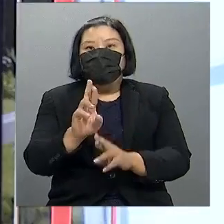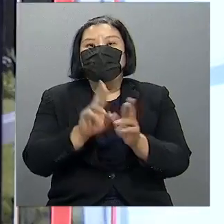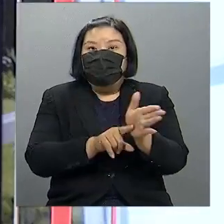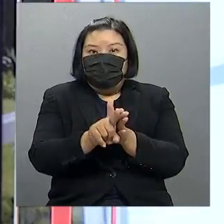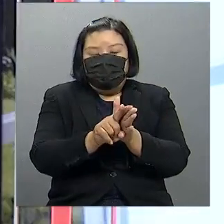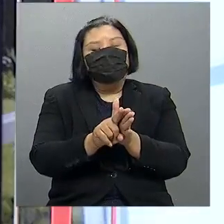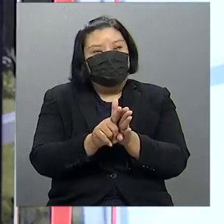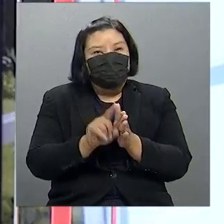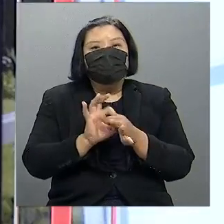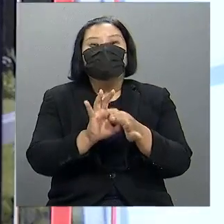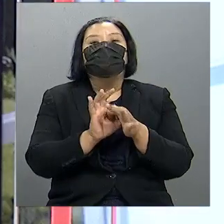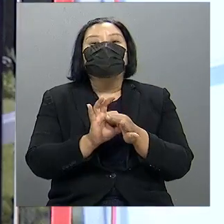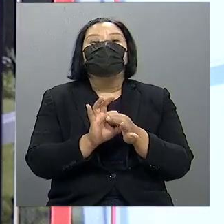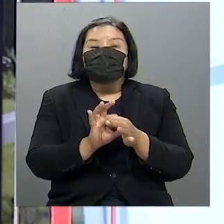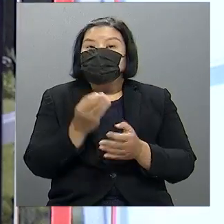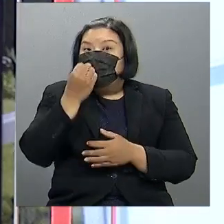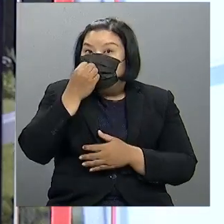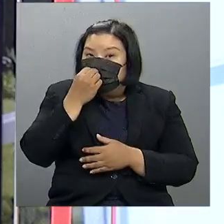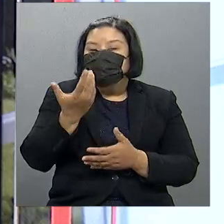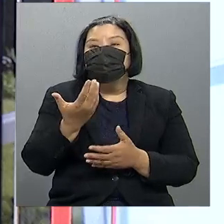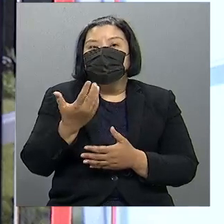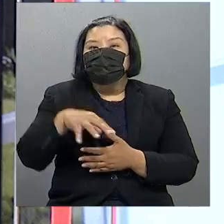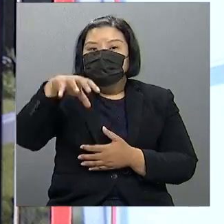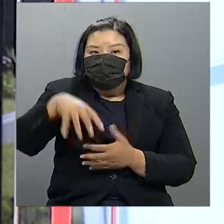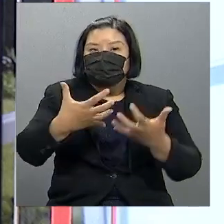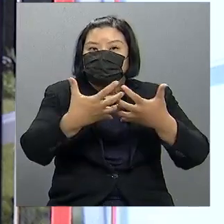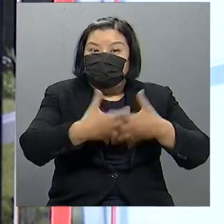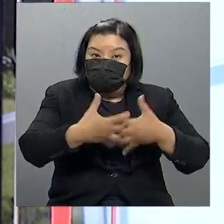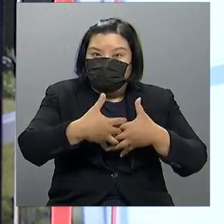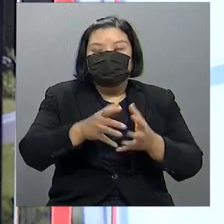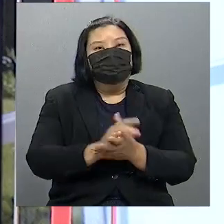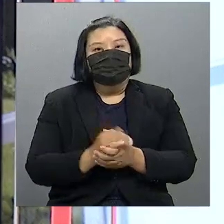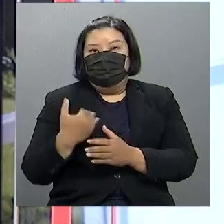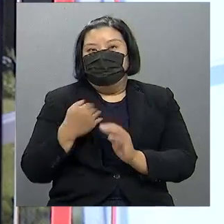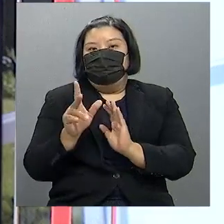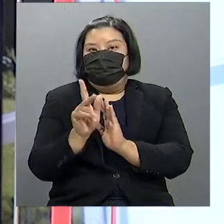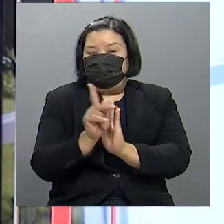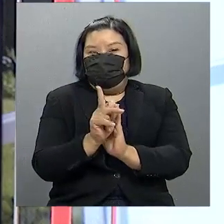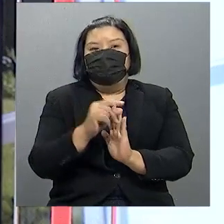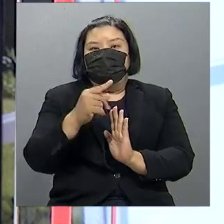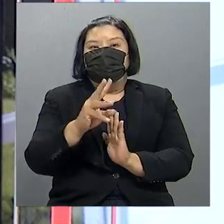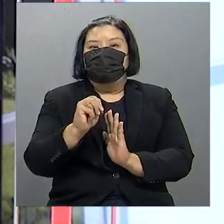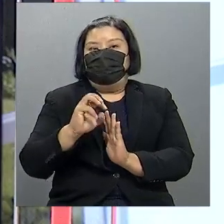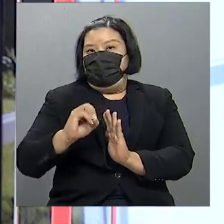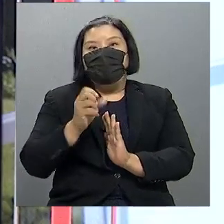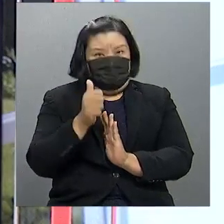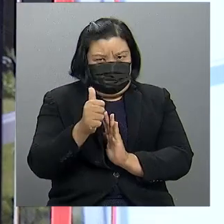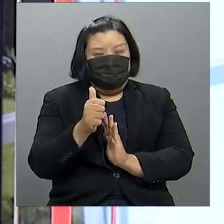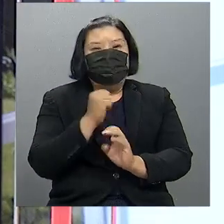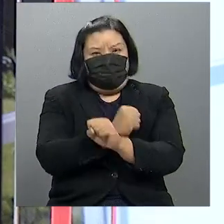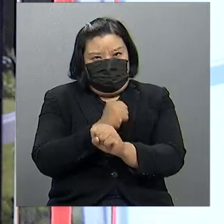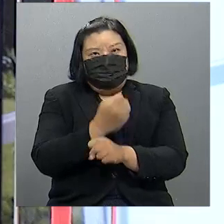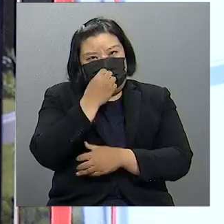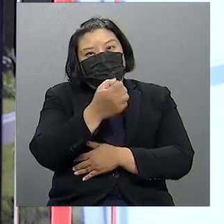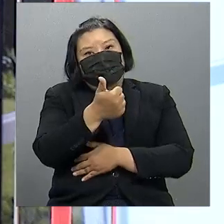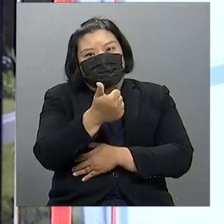ย้ำนะครับว่าอาหารแปรรูปจากโรงงานอุตสาหกรรมที่ได้มาตรฐานนั้นเนี่ยยังคงปลอดภัยแต่นอกเหนือจากไวรัสนะครับเรื่องของอาหารที่